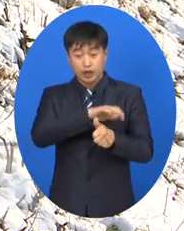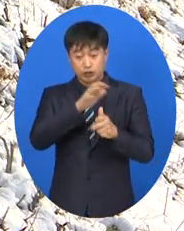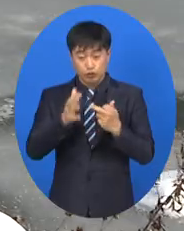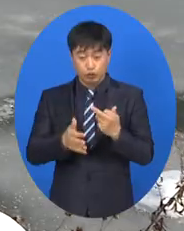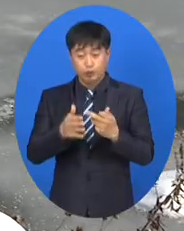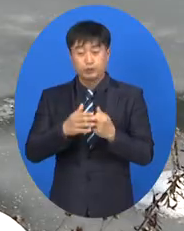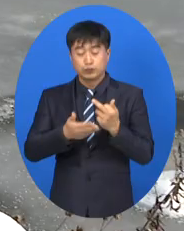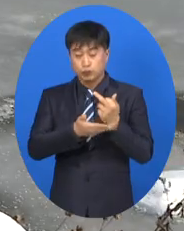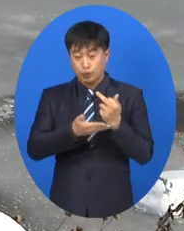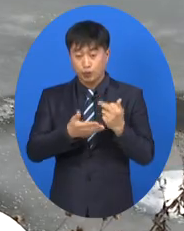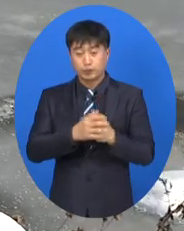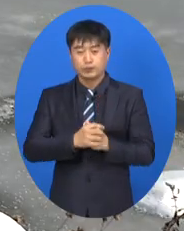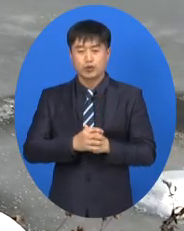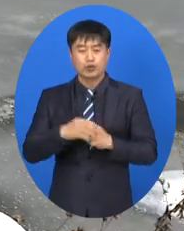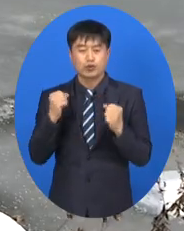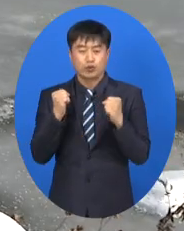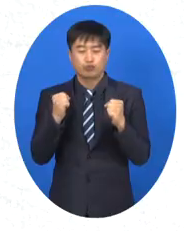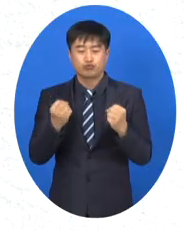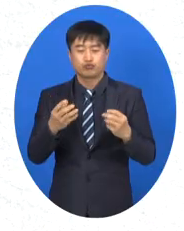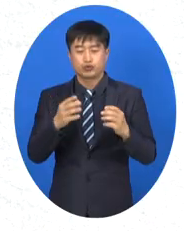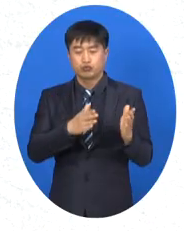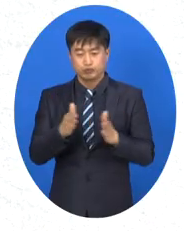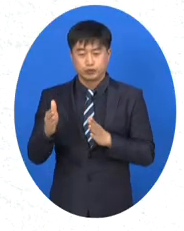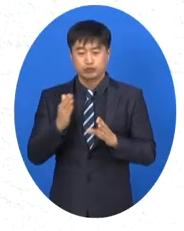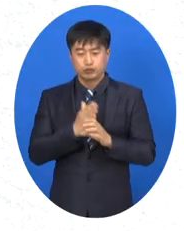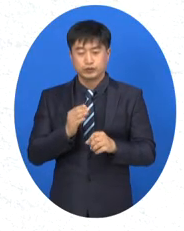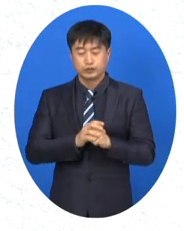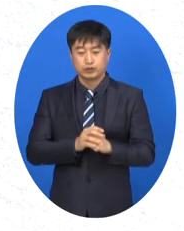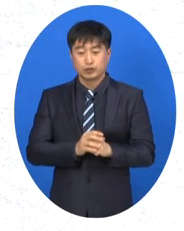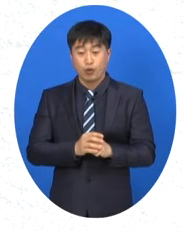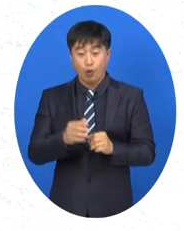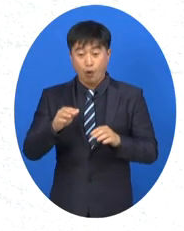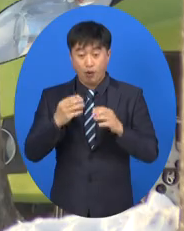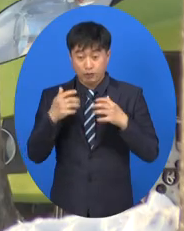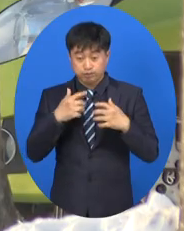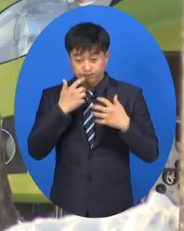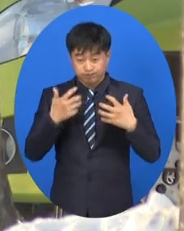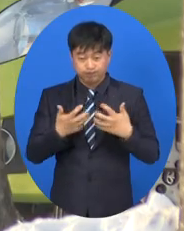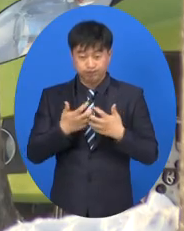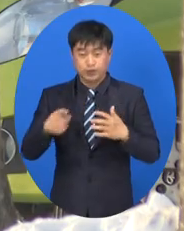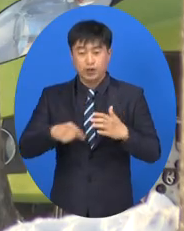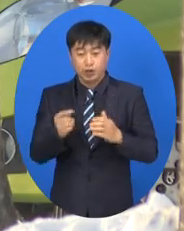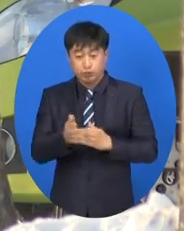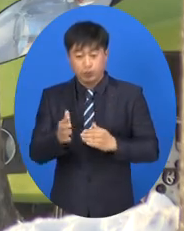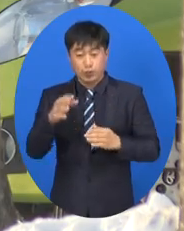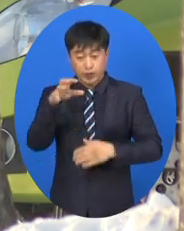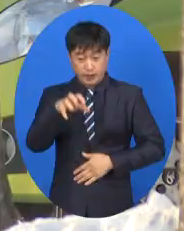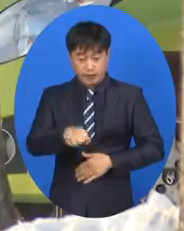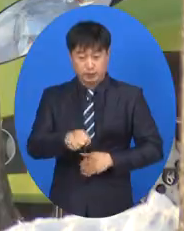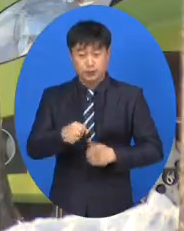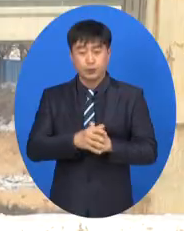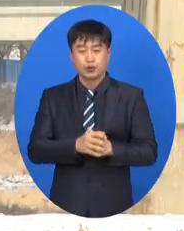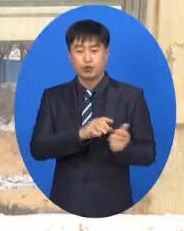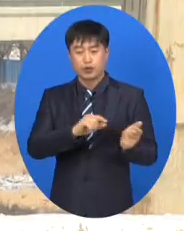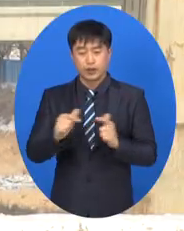맞아 축제 준비 한창입니다. 얼음 속에서 송어를 잡고 눈썰매도 탈 수 있는 다양한 프로그램이